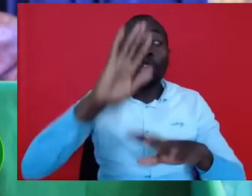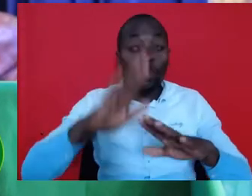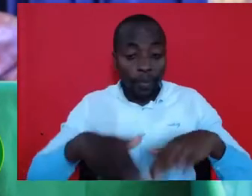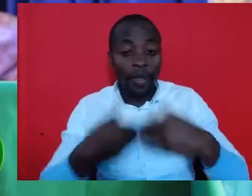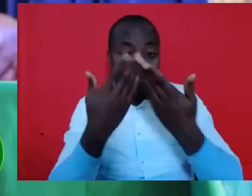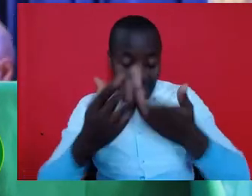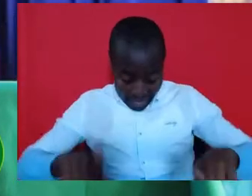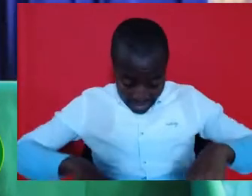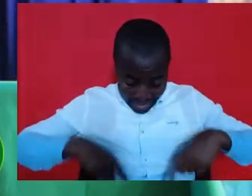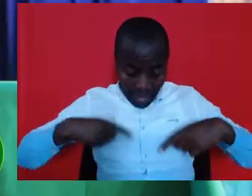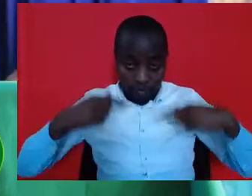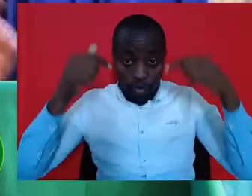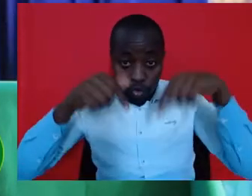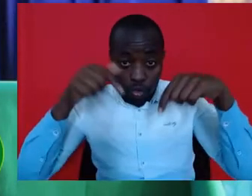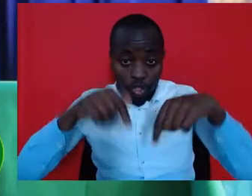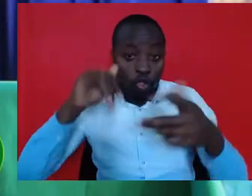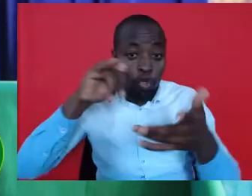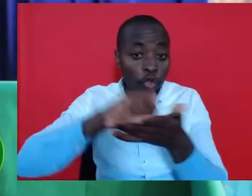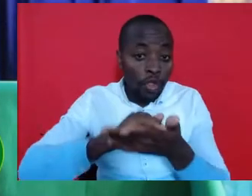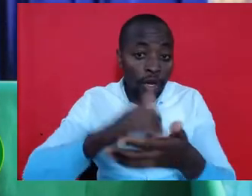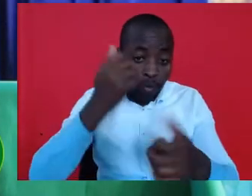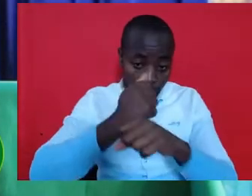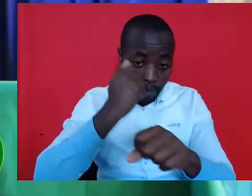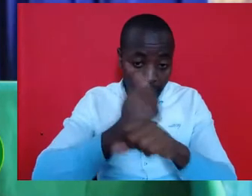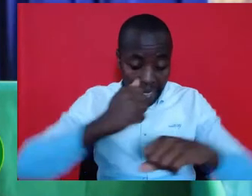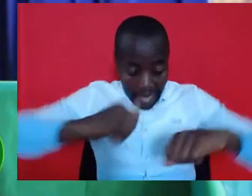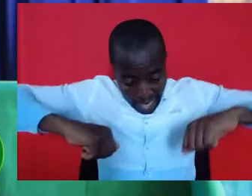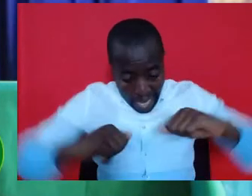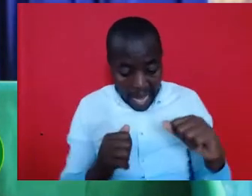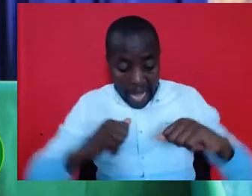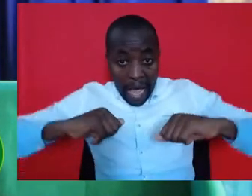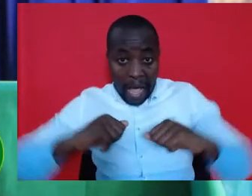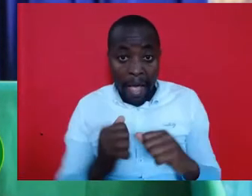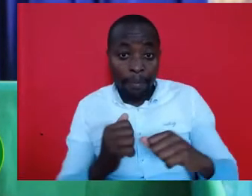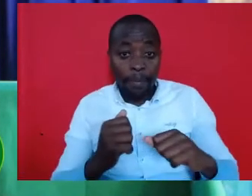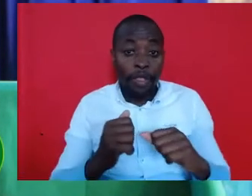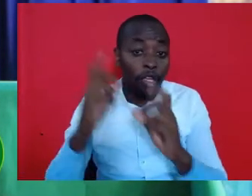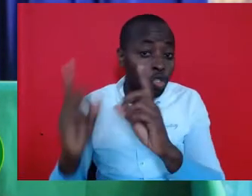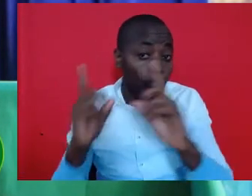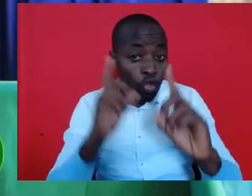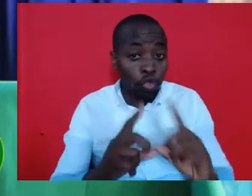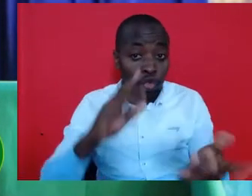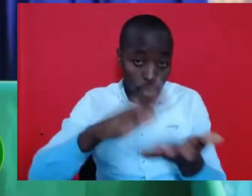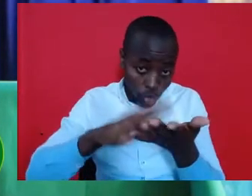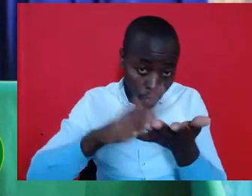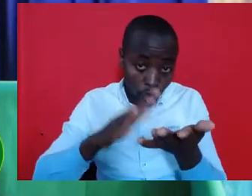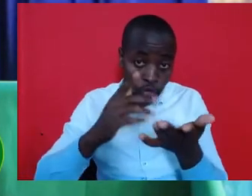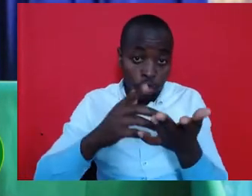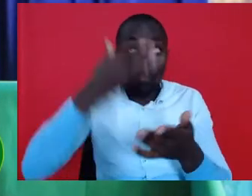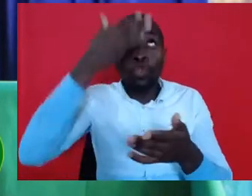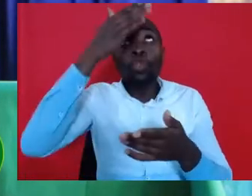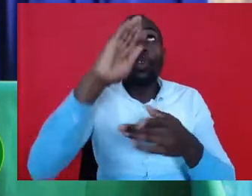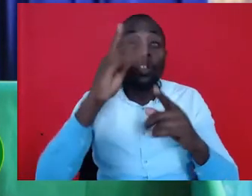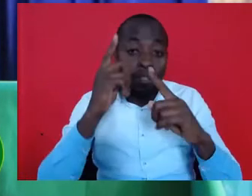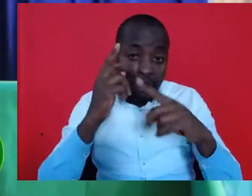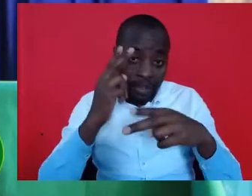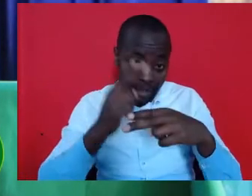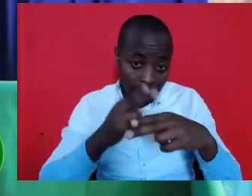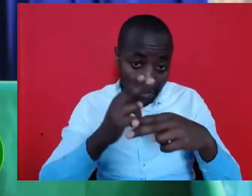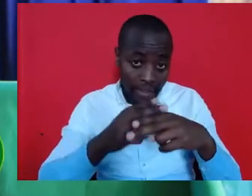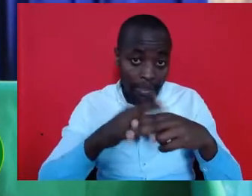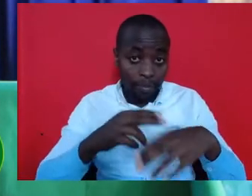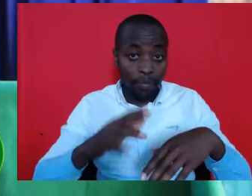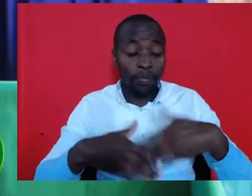leo ili tumfurahishe na tulifanye jina lake litukuzwe. Je, kuleta mboo